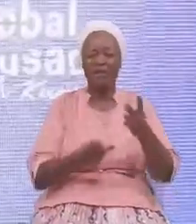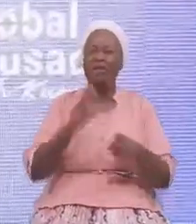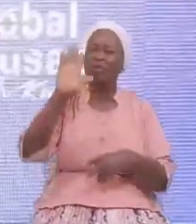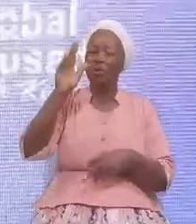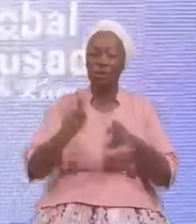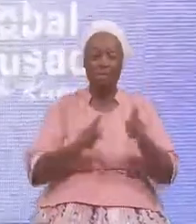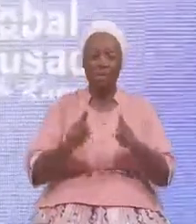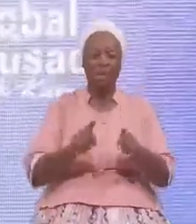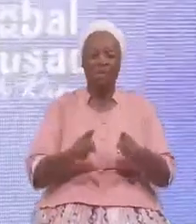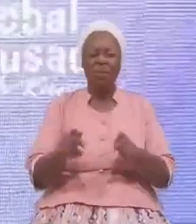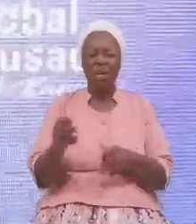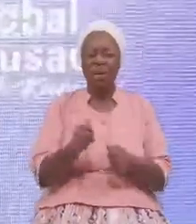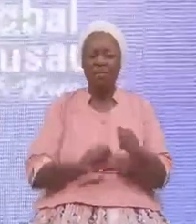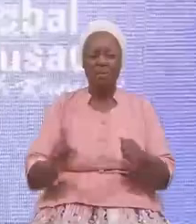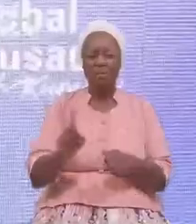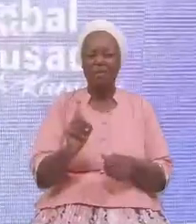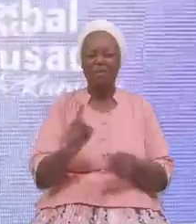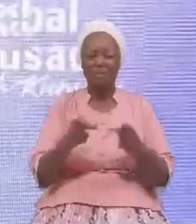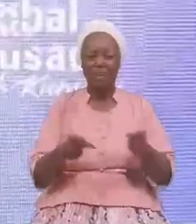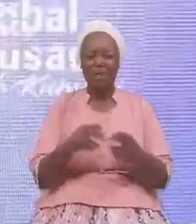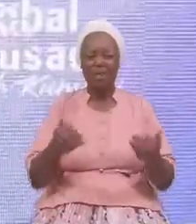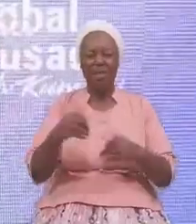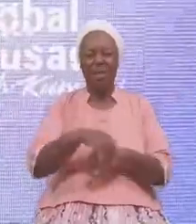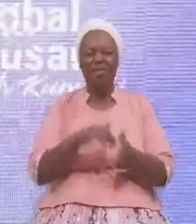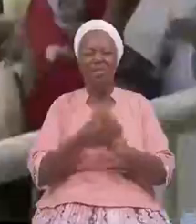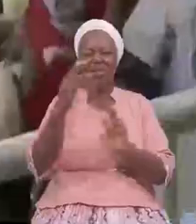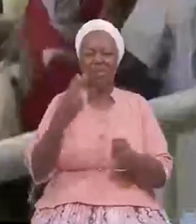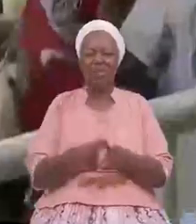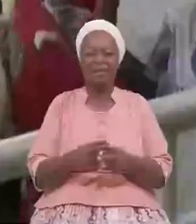ce soir au nom de Jésus.